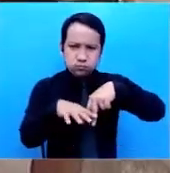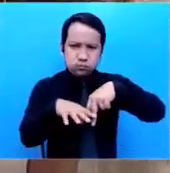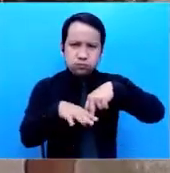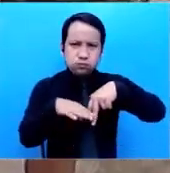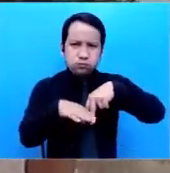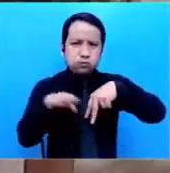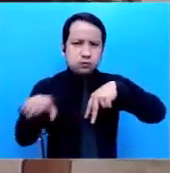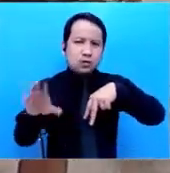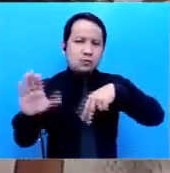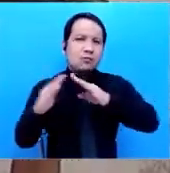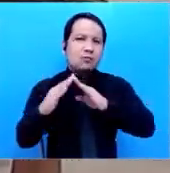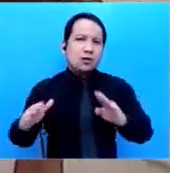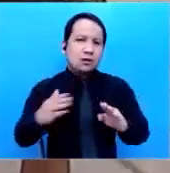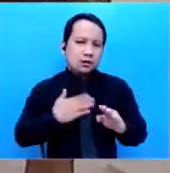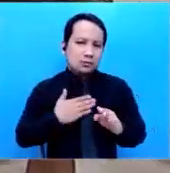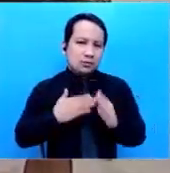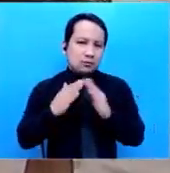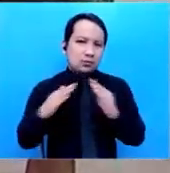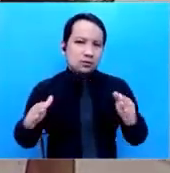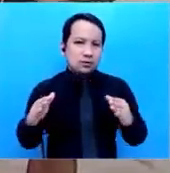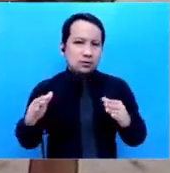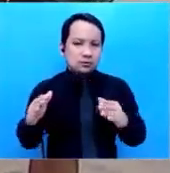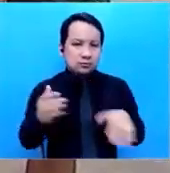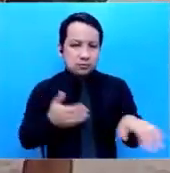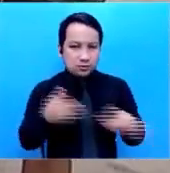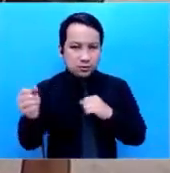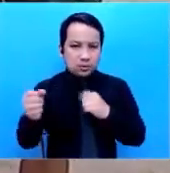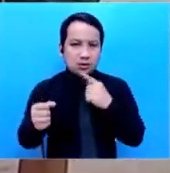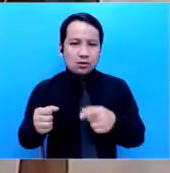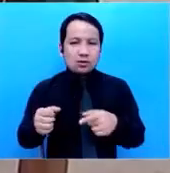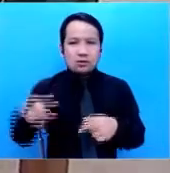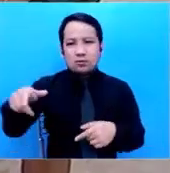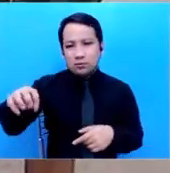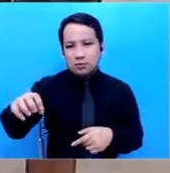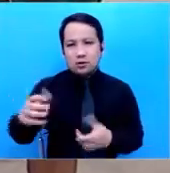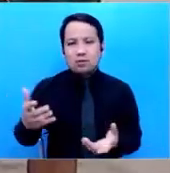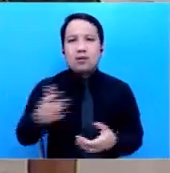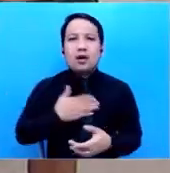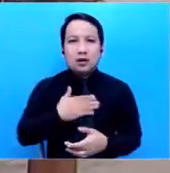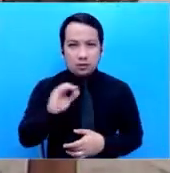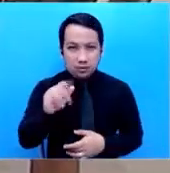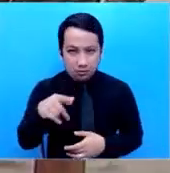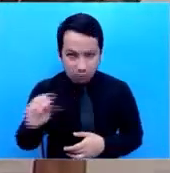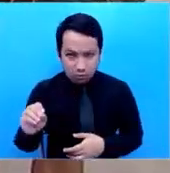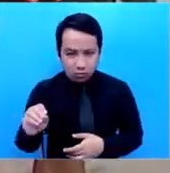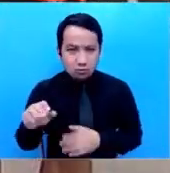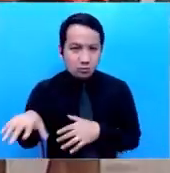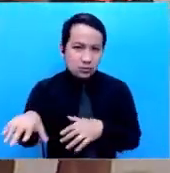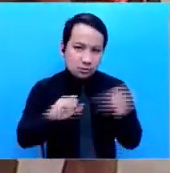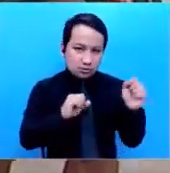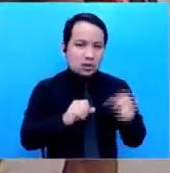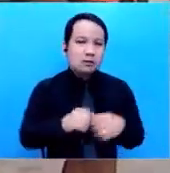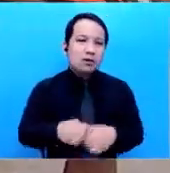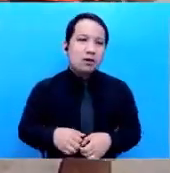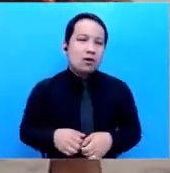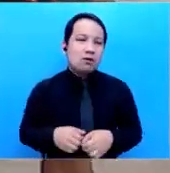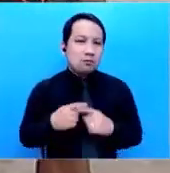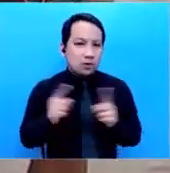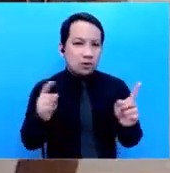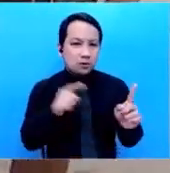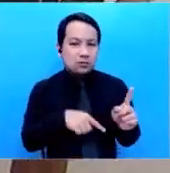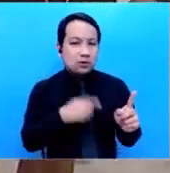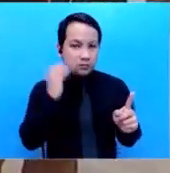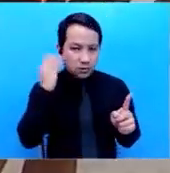bahay namin. Tumawid kami rito. Andun yung mga apo ko, itinawid namin. Buti na lang itong pinsan